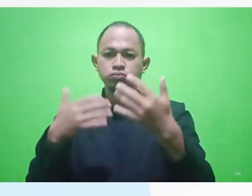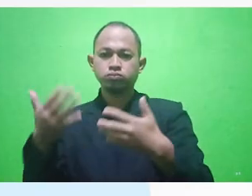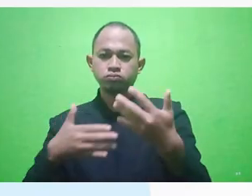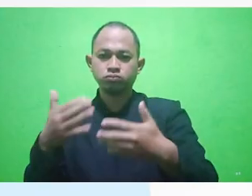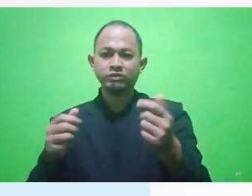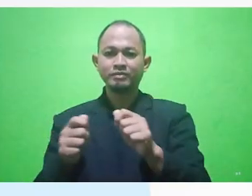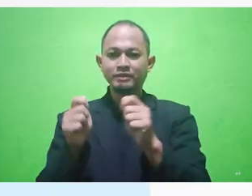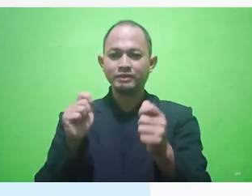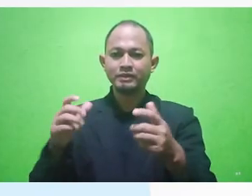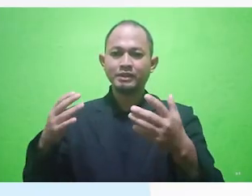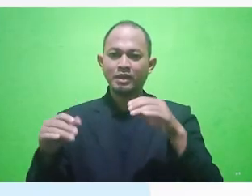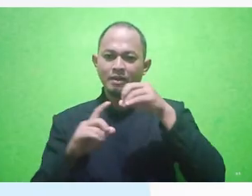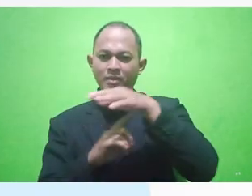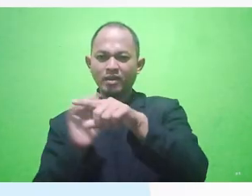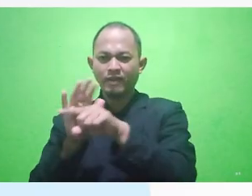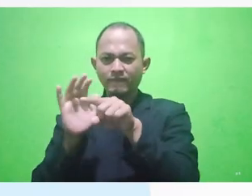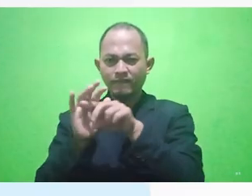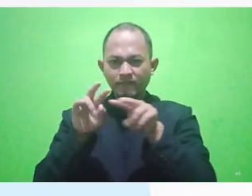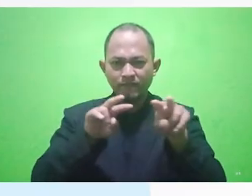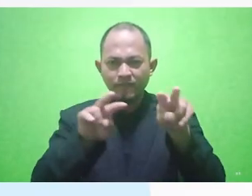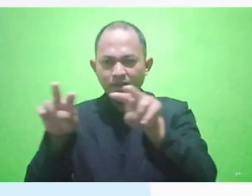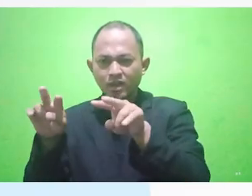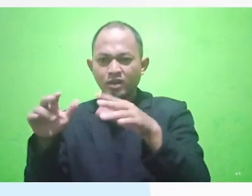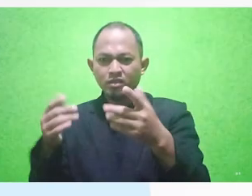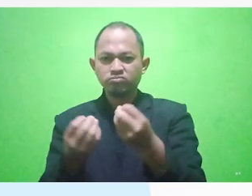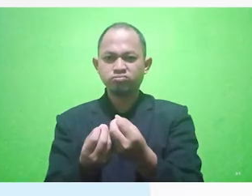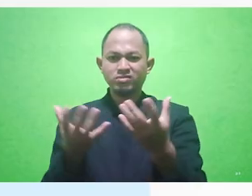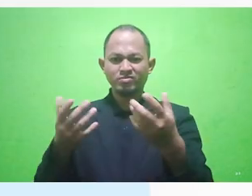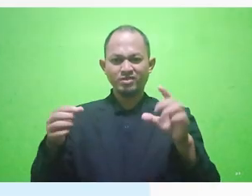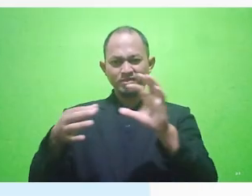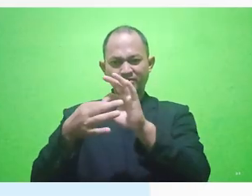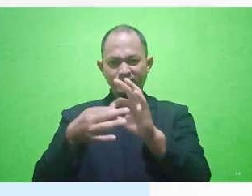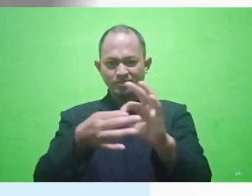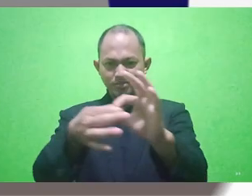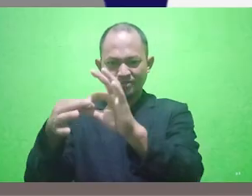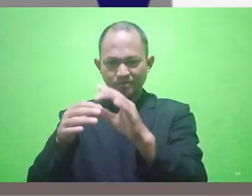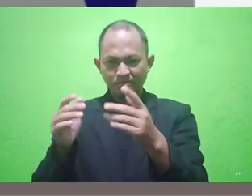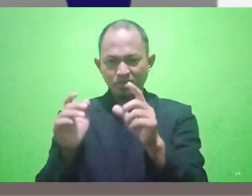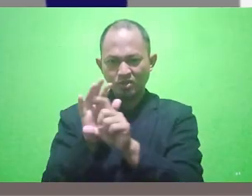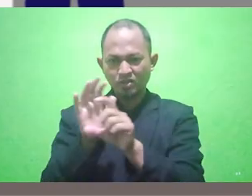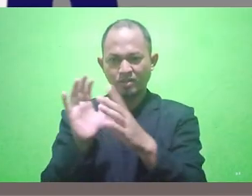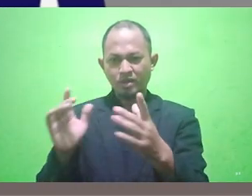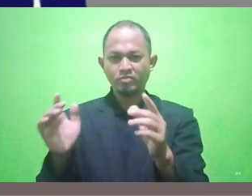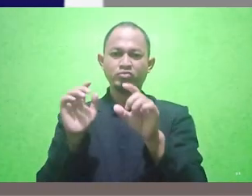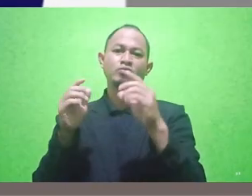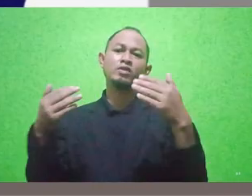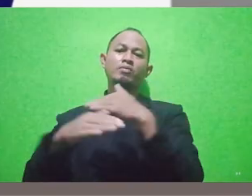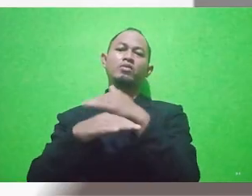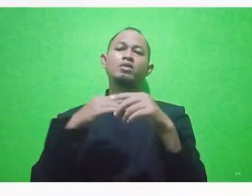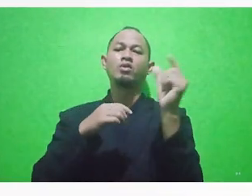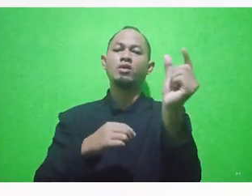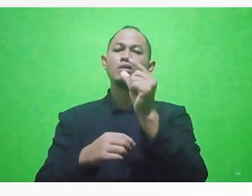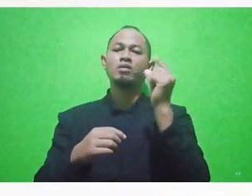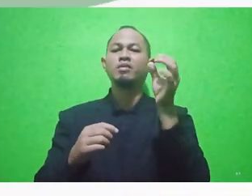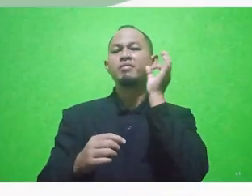untuk meminimalkan dampak negatif perubahan iklim adalah melakukan mitigasi. Di antaranya, menggunakan transportasi umum,